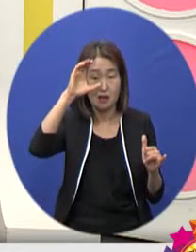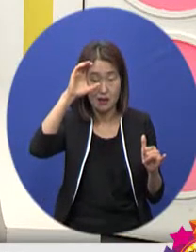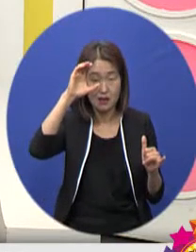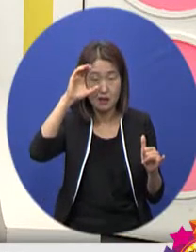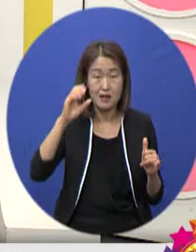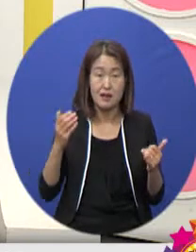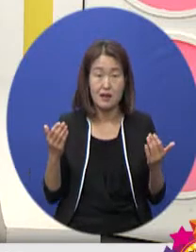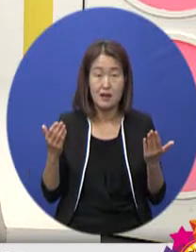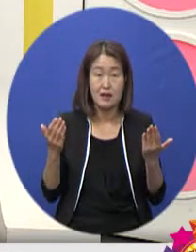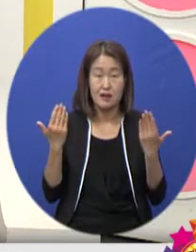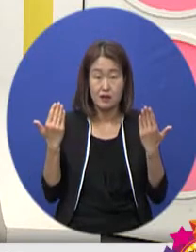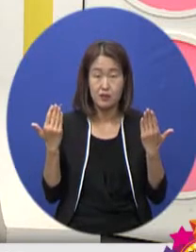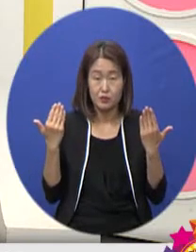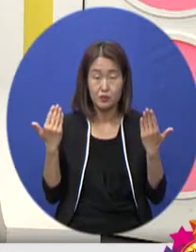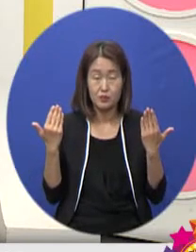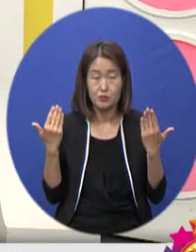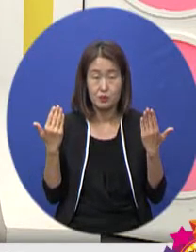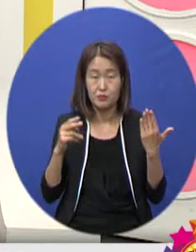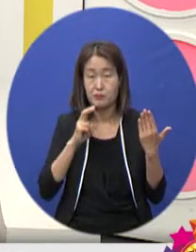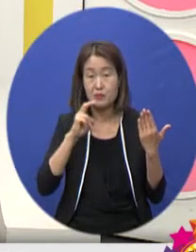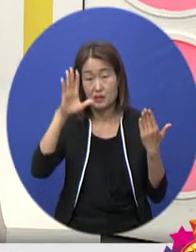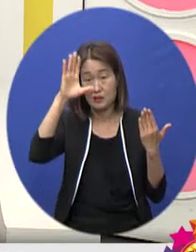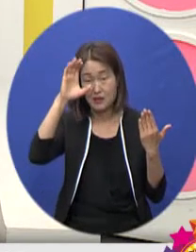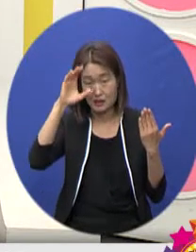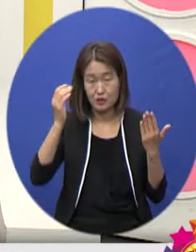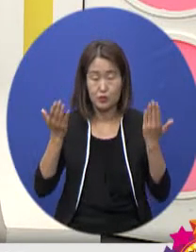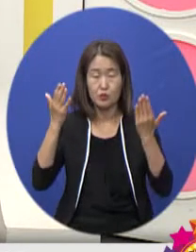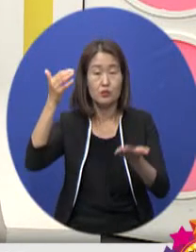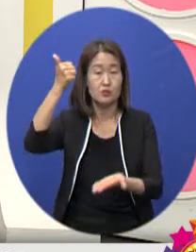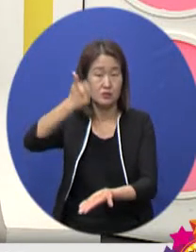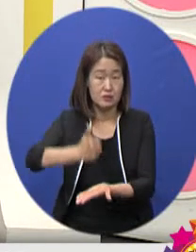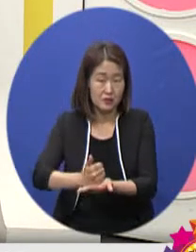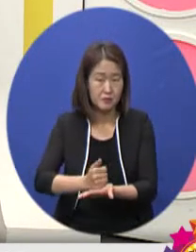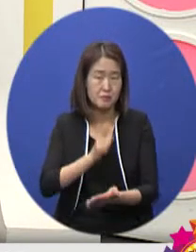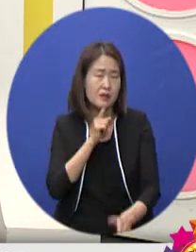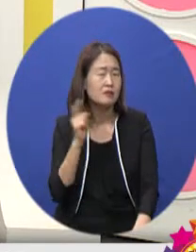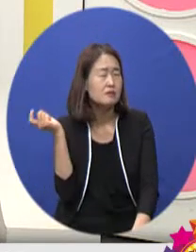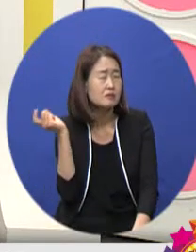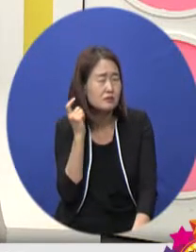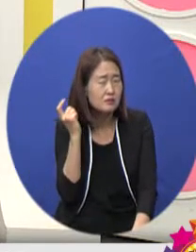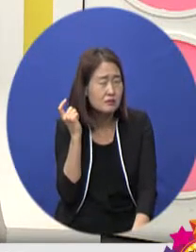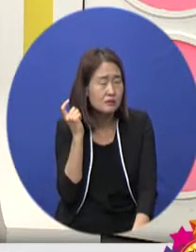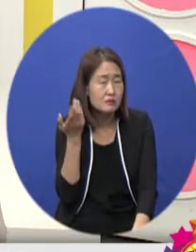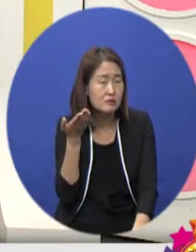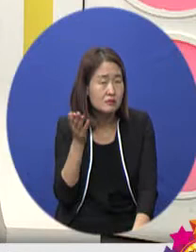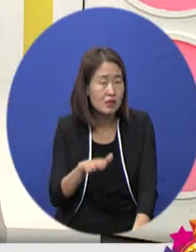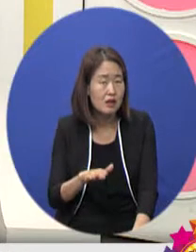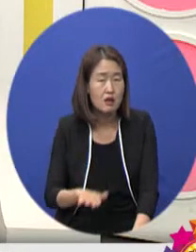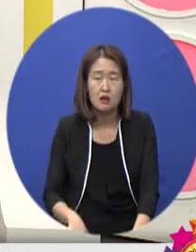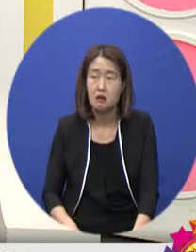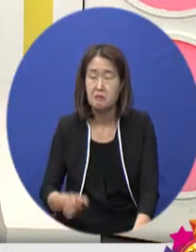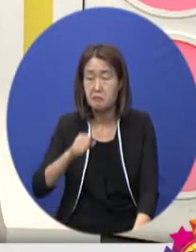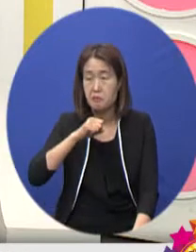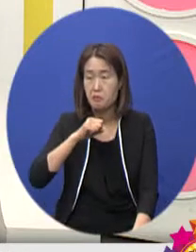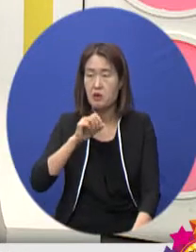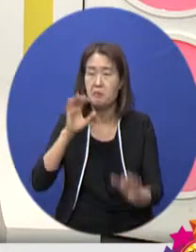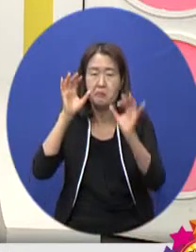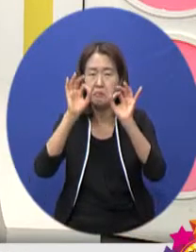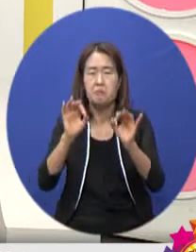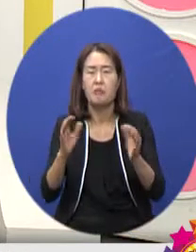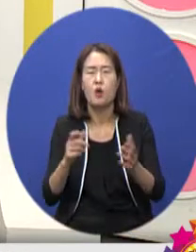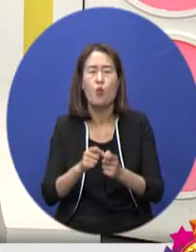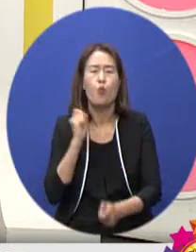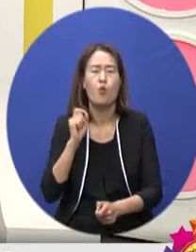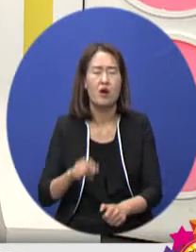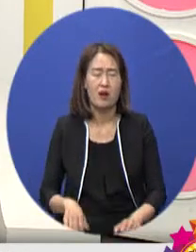미랄 학교 미랄. 예, 미랄 학교 교장 선생님이시라고 들었거든요. 근데 아. 뵌지는 오래됐어요. 네.